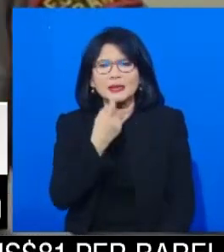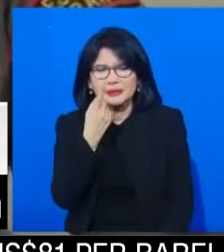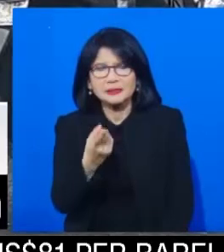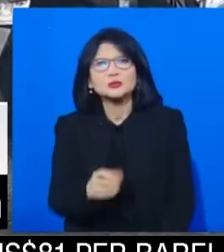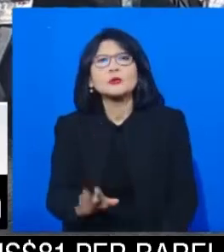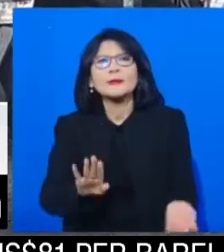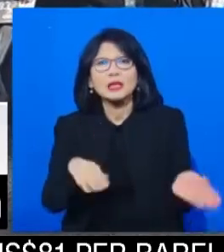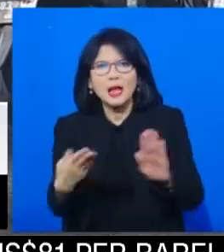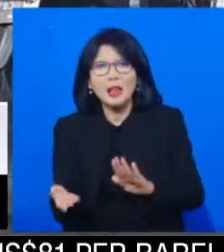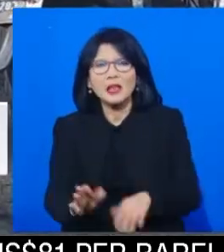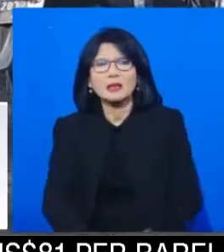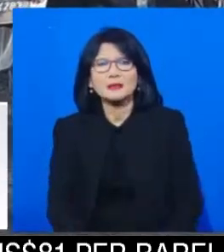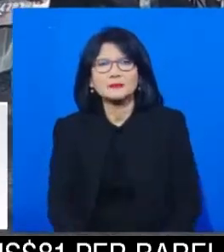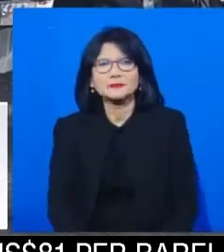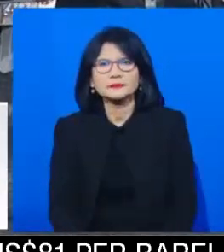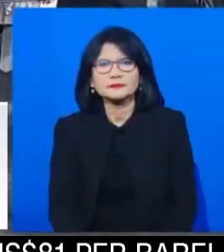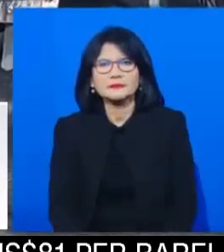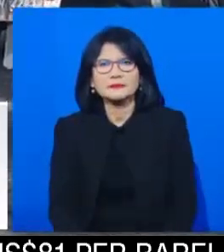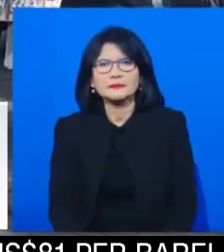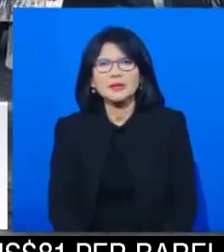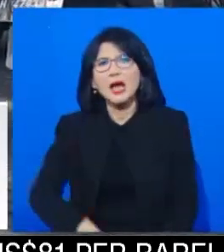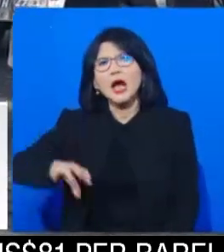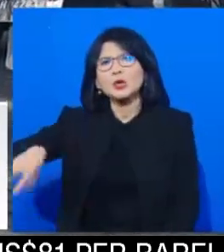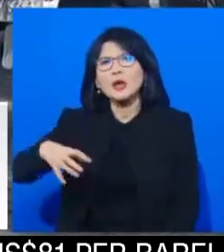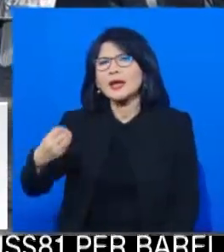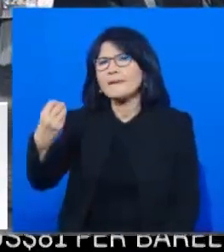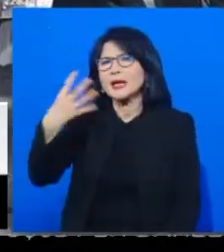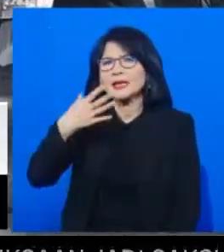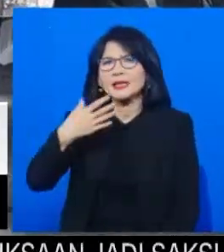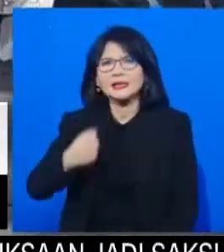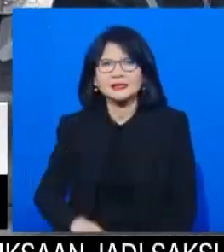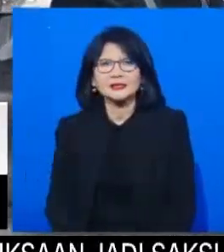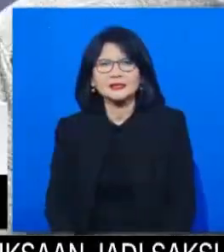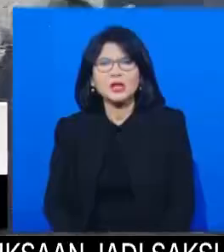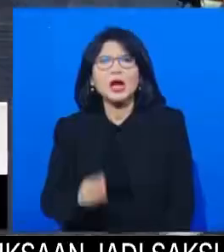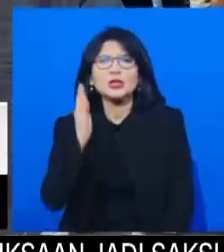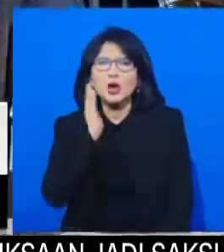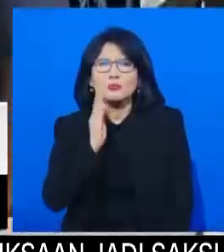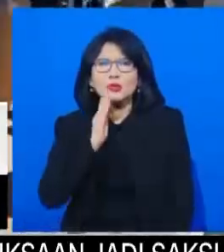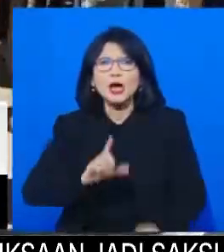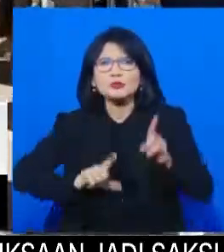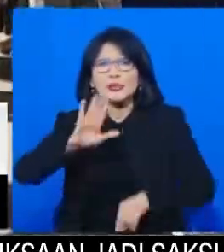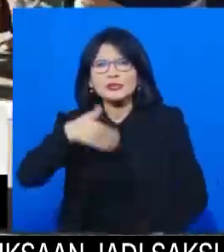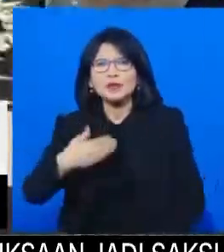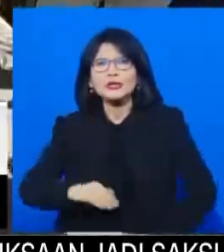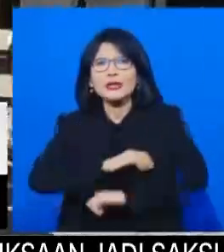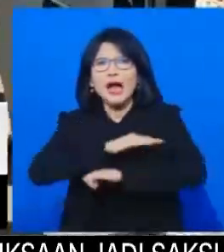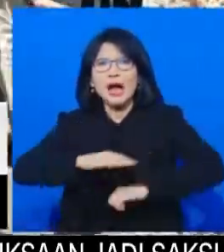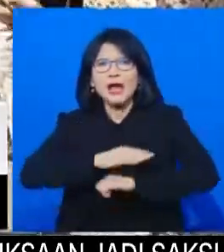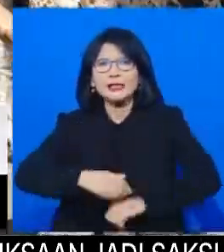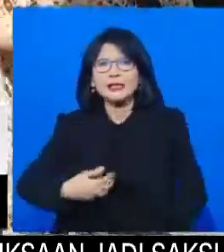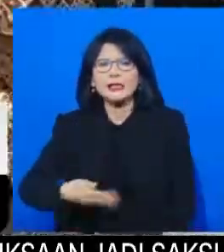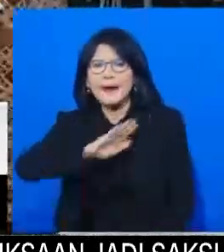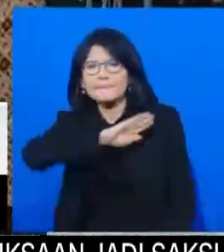dunia. Dari keterangan pihak keluarga, korban yang merupakan remaja 17 tahun dan atlet bela diri Kempo ini